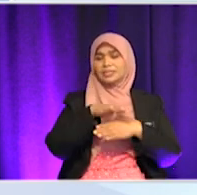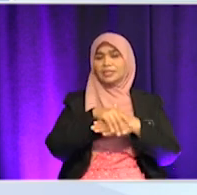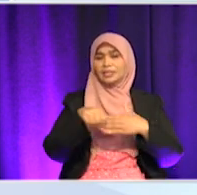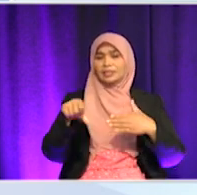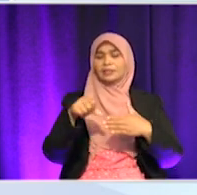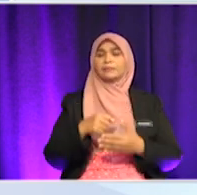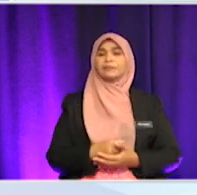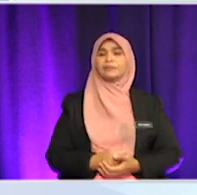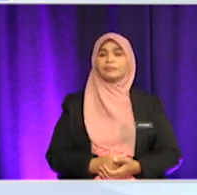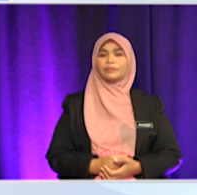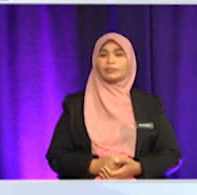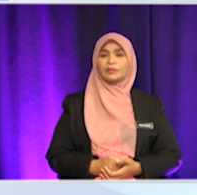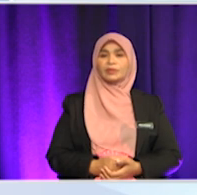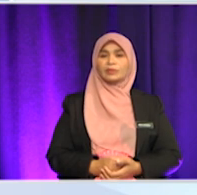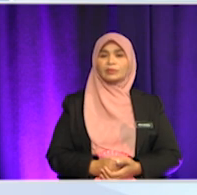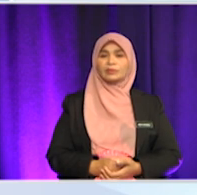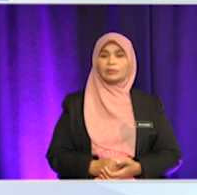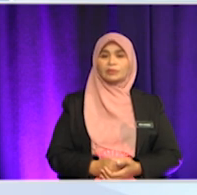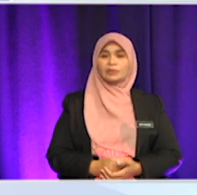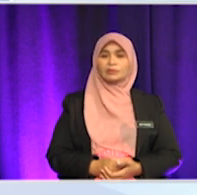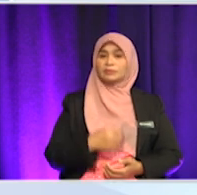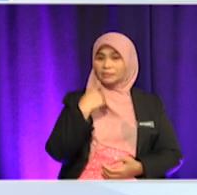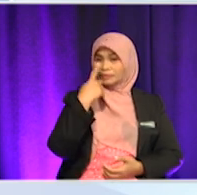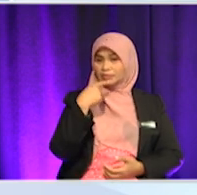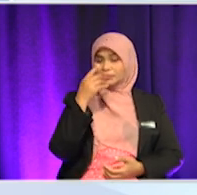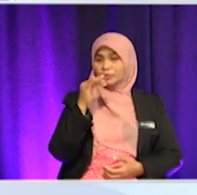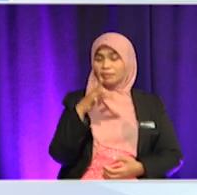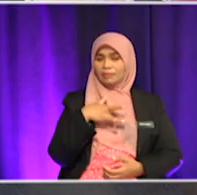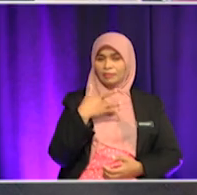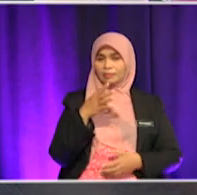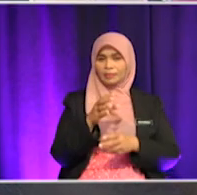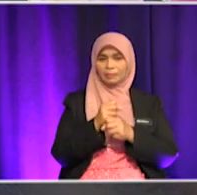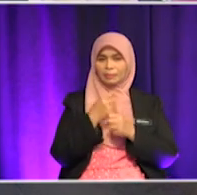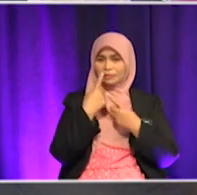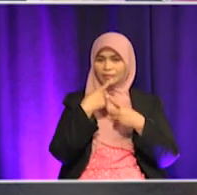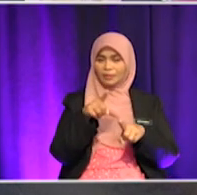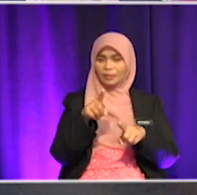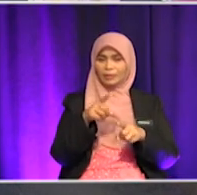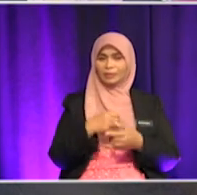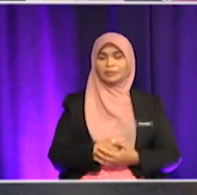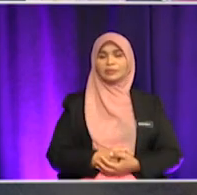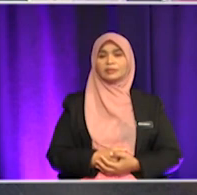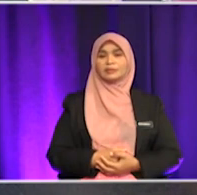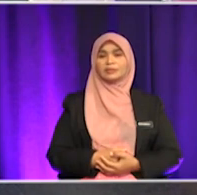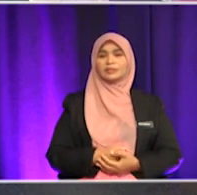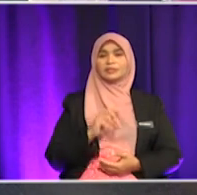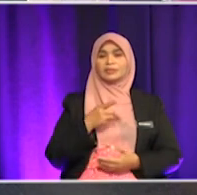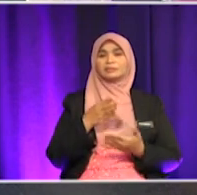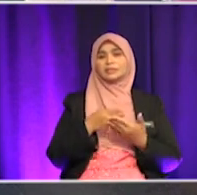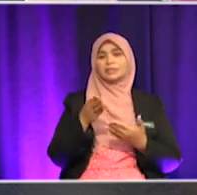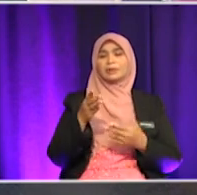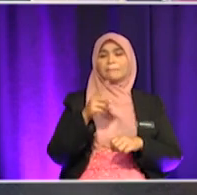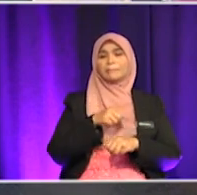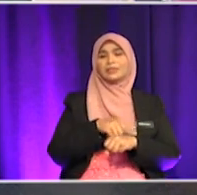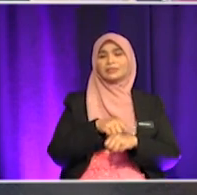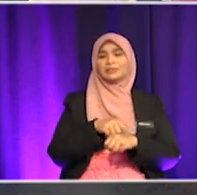Siapa yang agak-agak dapat jawab? Kita kita beri sedikit masa cikgu kepada mereka, okay, boleh? Kita